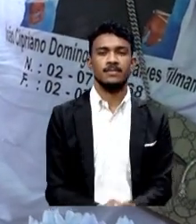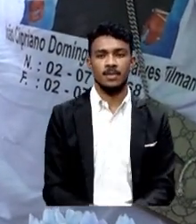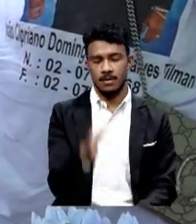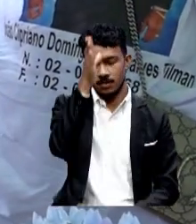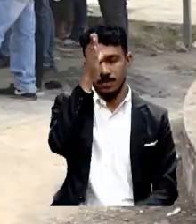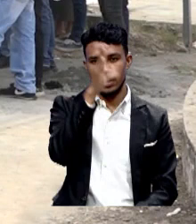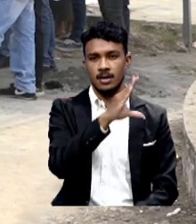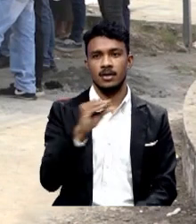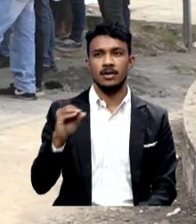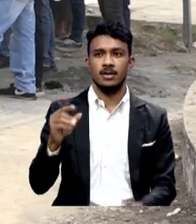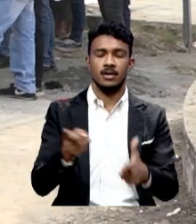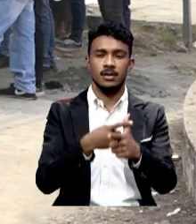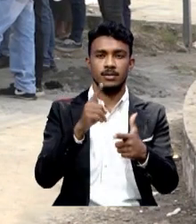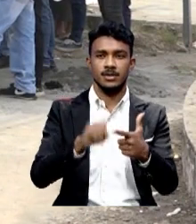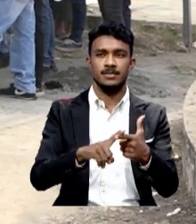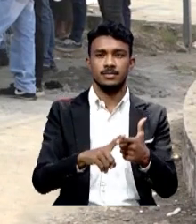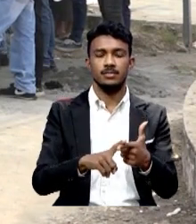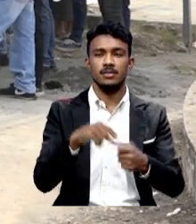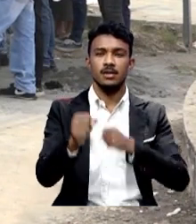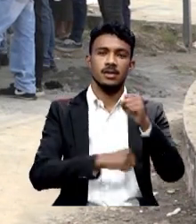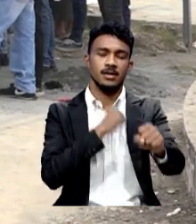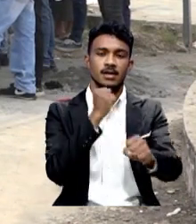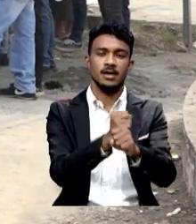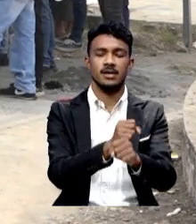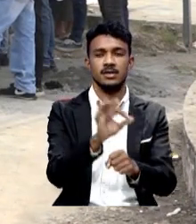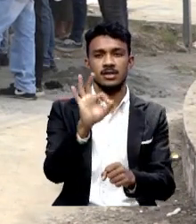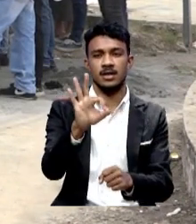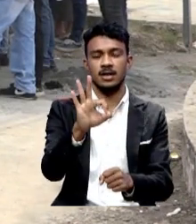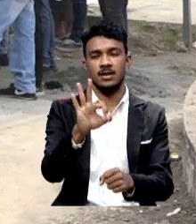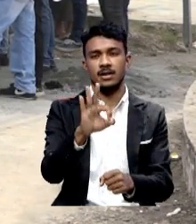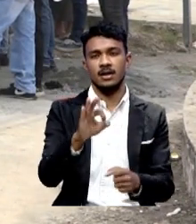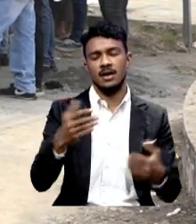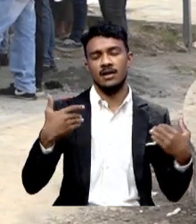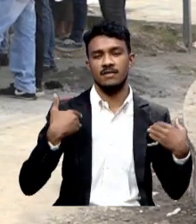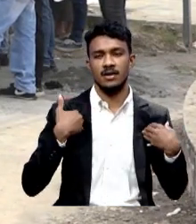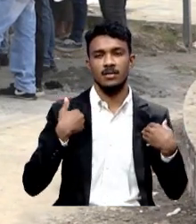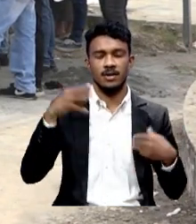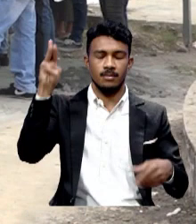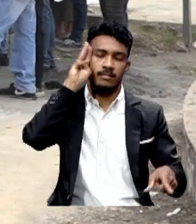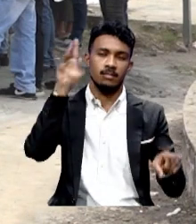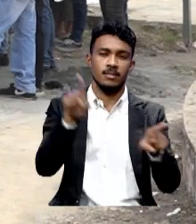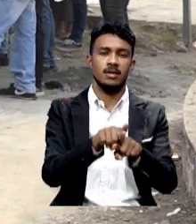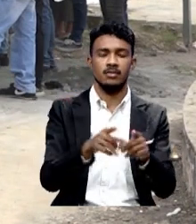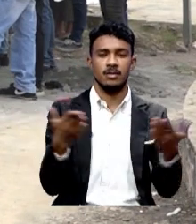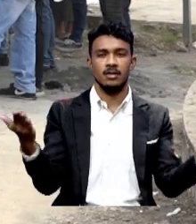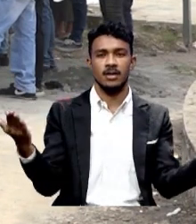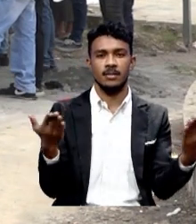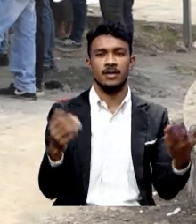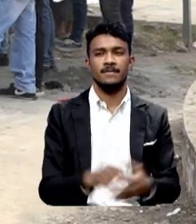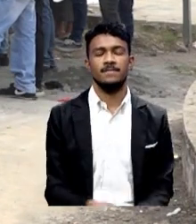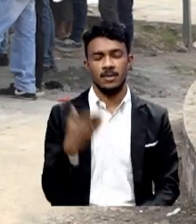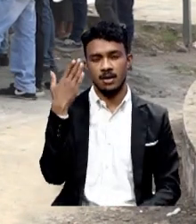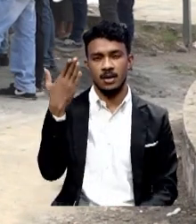E depois de tinansia acontece fila fale ba maung nebe